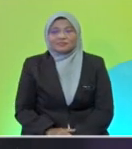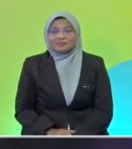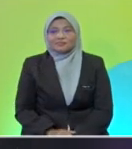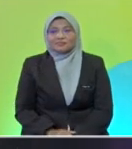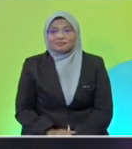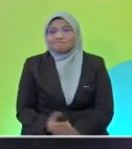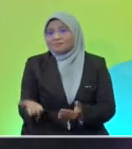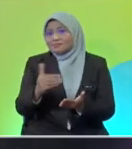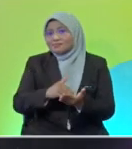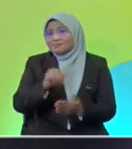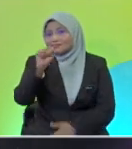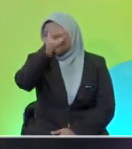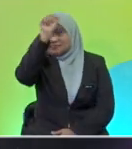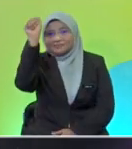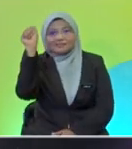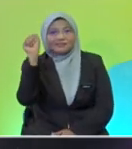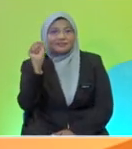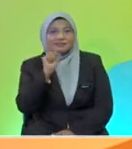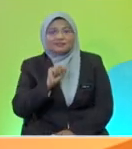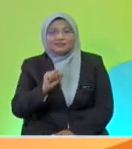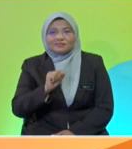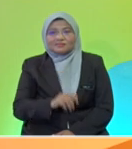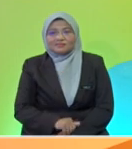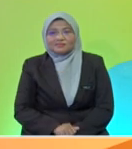pilih tabung kesukaan kamu Alisa